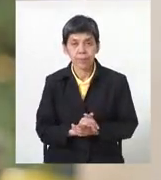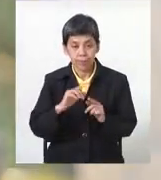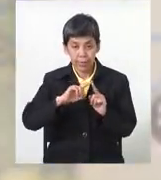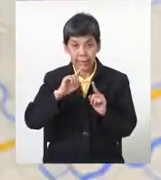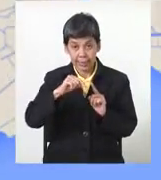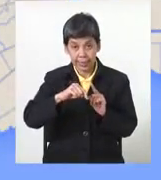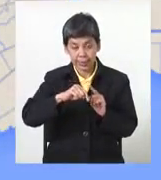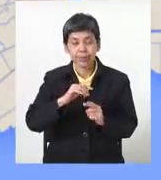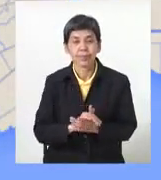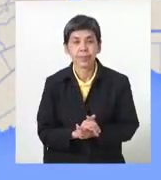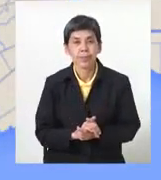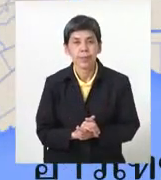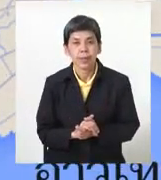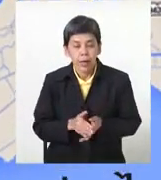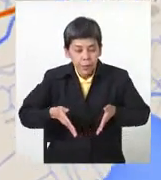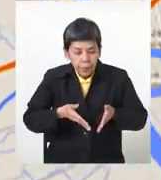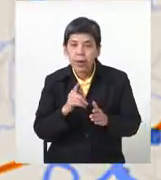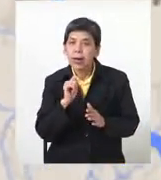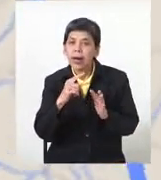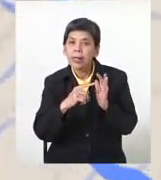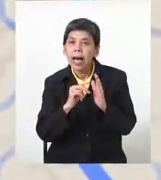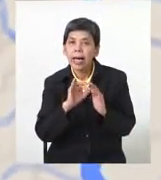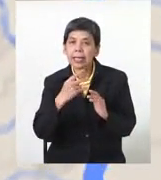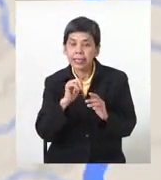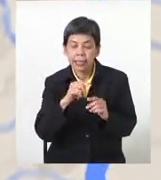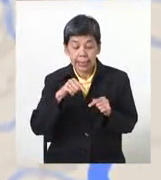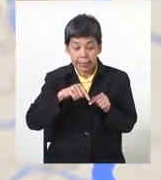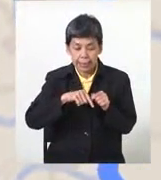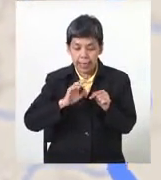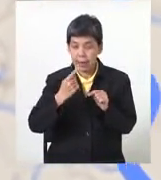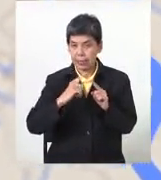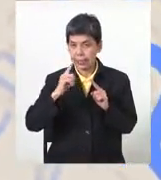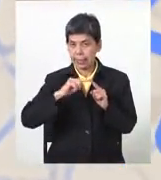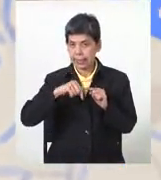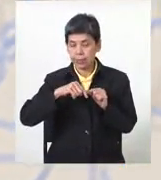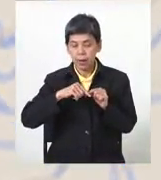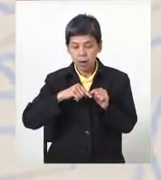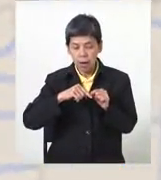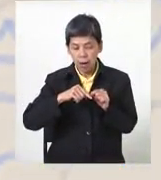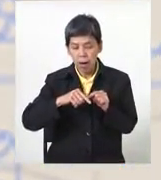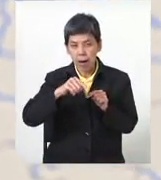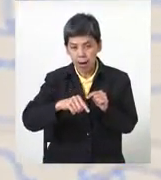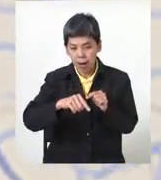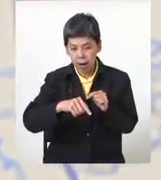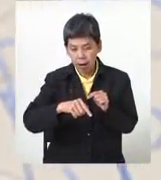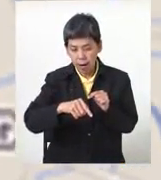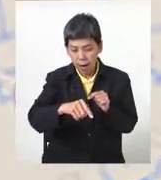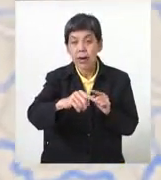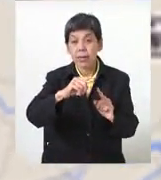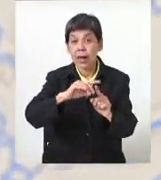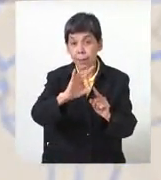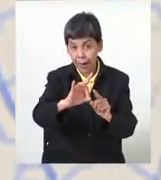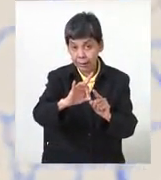1อืที่เอ่อแม่น้ำท่าจีนเาเรียกประตูน้ำบางยางอืครับจนไปถึงหลัก